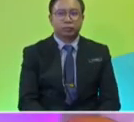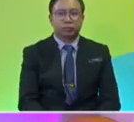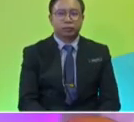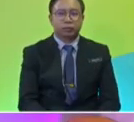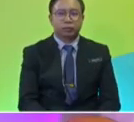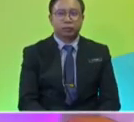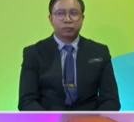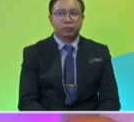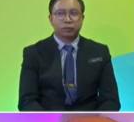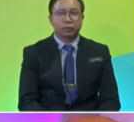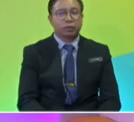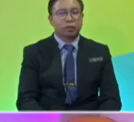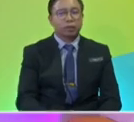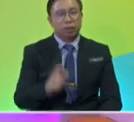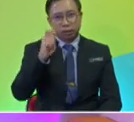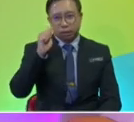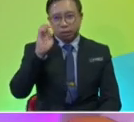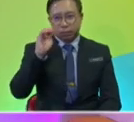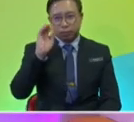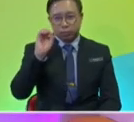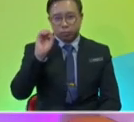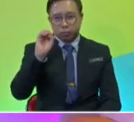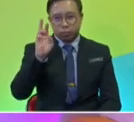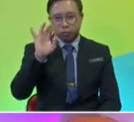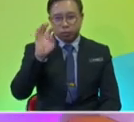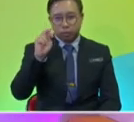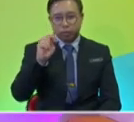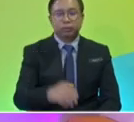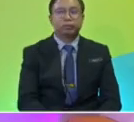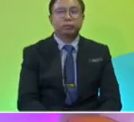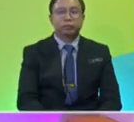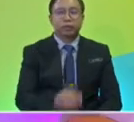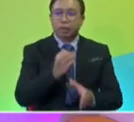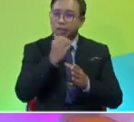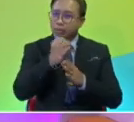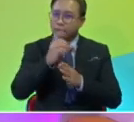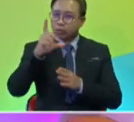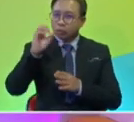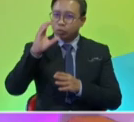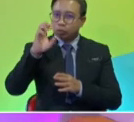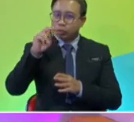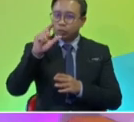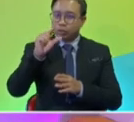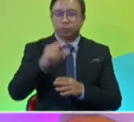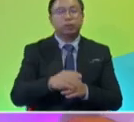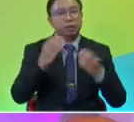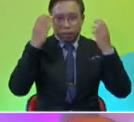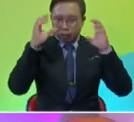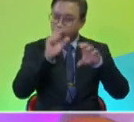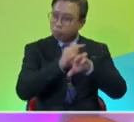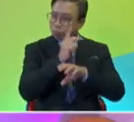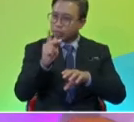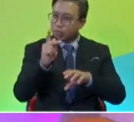haan boring Cikgu ya betul macam tamborin ataupun loceng loceng kan jadi Cikgu gunakan